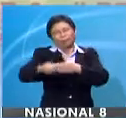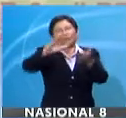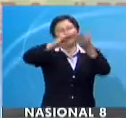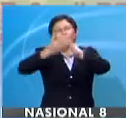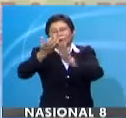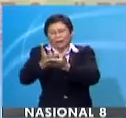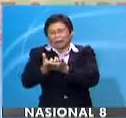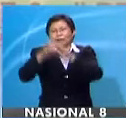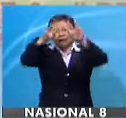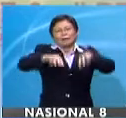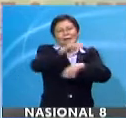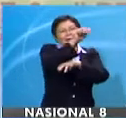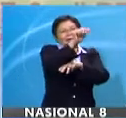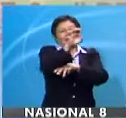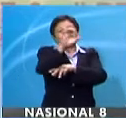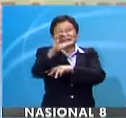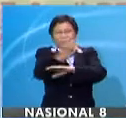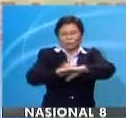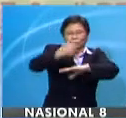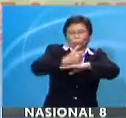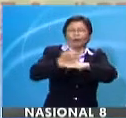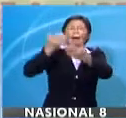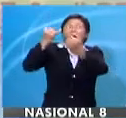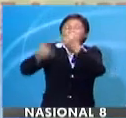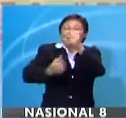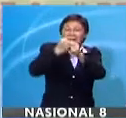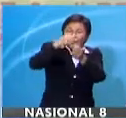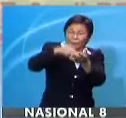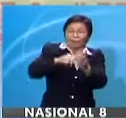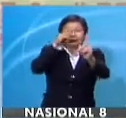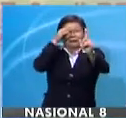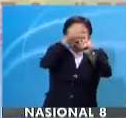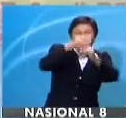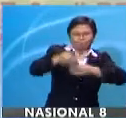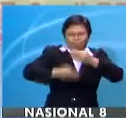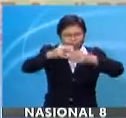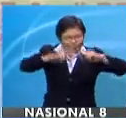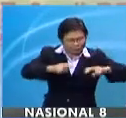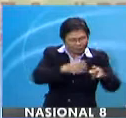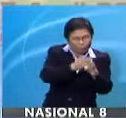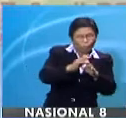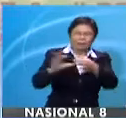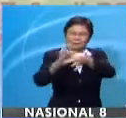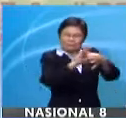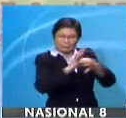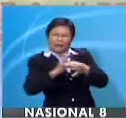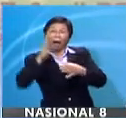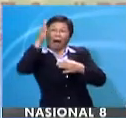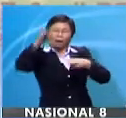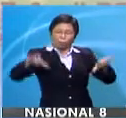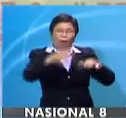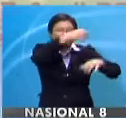Komuniti Ekonomi ASEAN AEC ditubuhkan menjelang akhir tahun nanti. Dan ke arah itu, proses kajian bidang kerjasama akan dijalankan